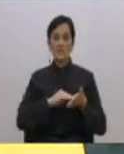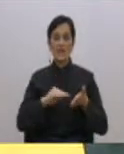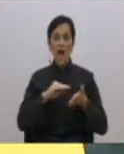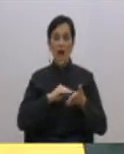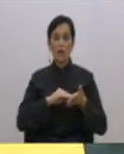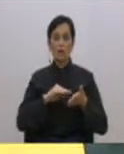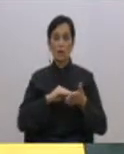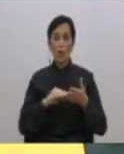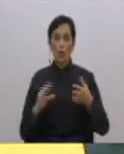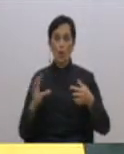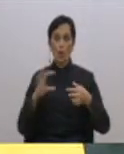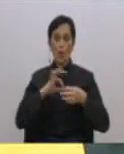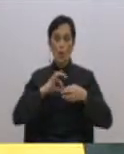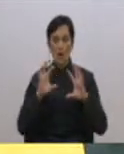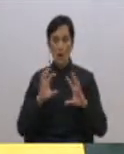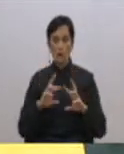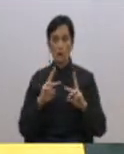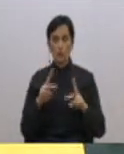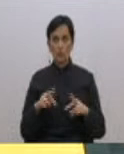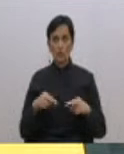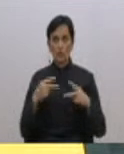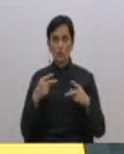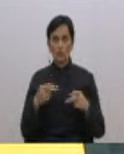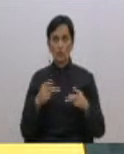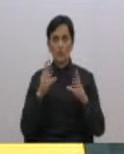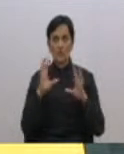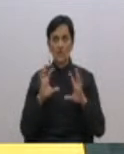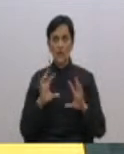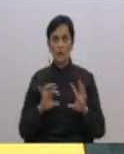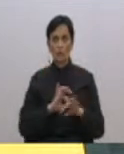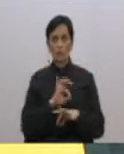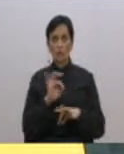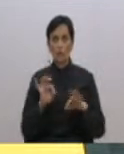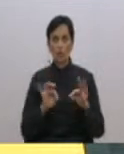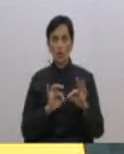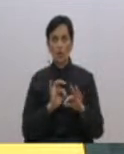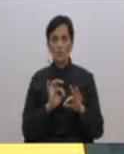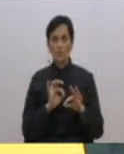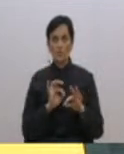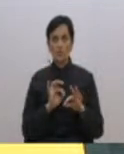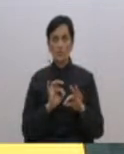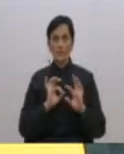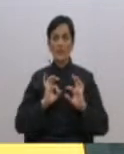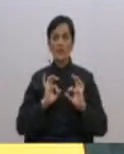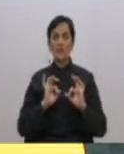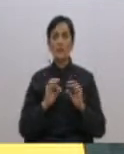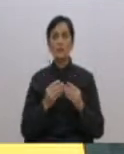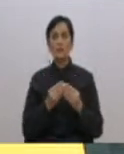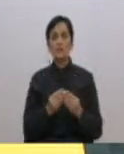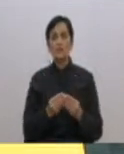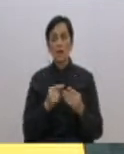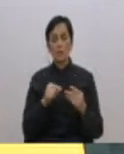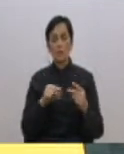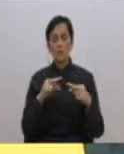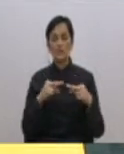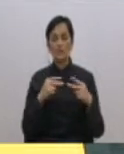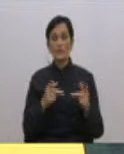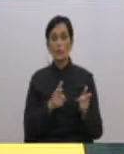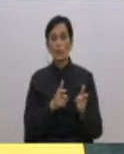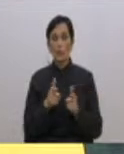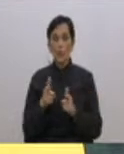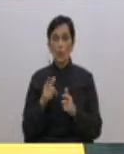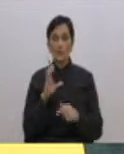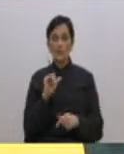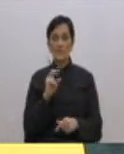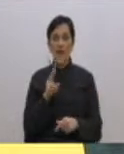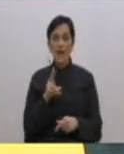momicinul plăbăbii și s-a făcut canonis proiect. Am avut genul sfârșitul băbii momza de sacpat